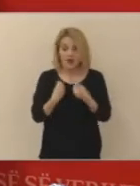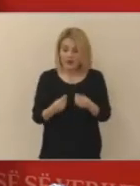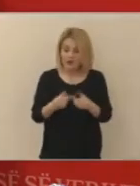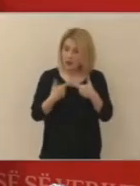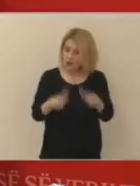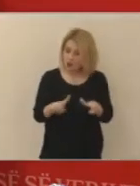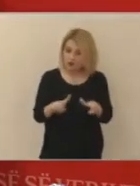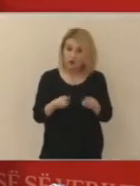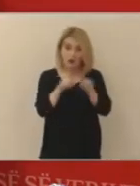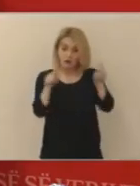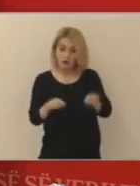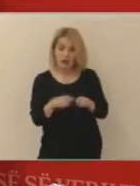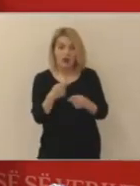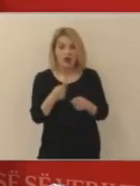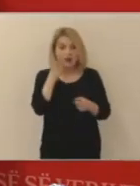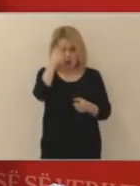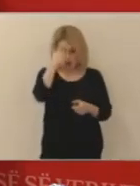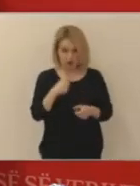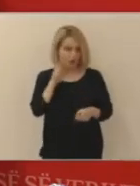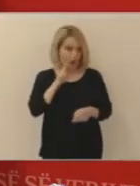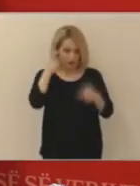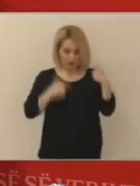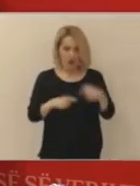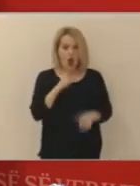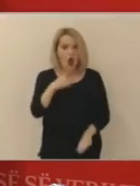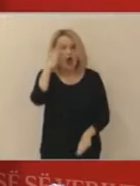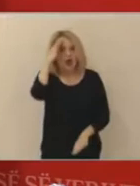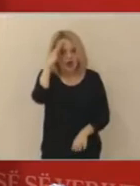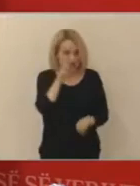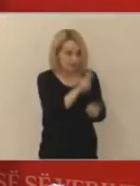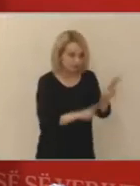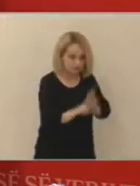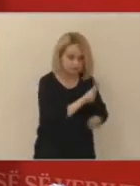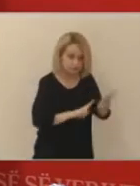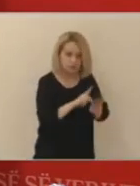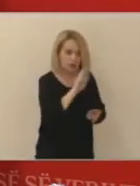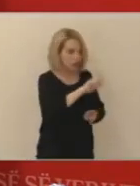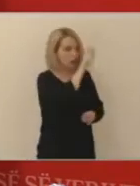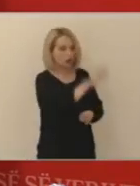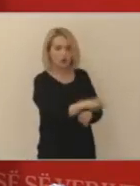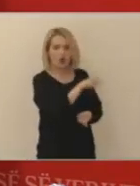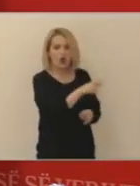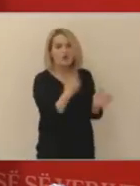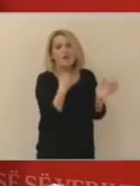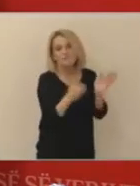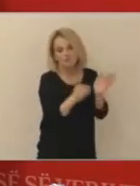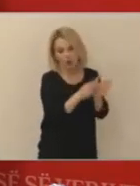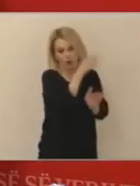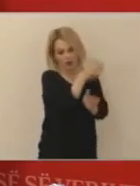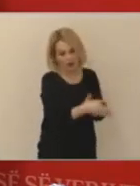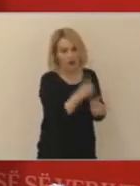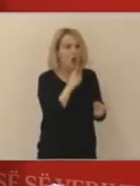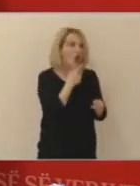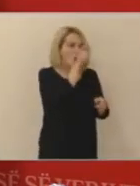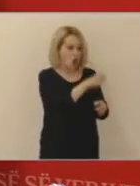дозволи и за физички лица кои што се грижат за други лица кои што имаат потреба за нега од друго лице. Значи се работи за